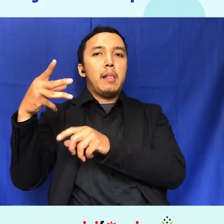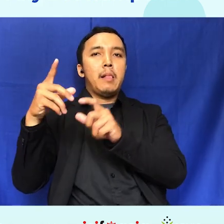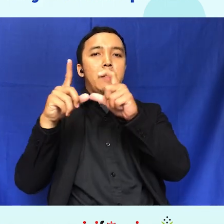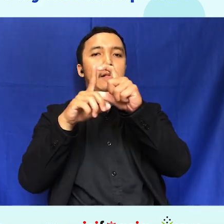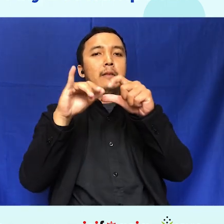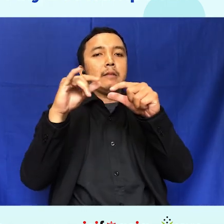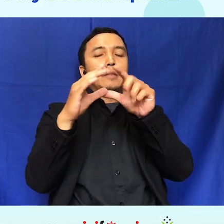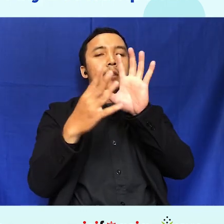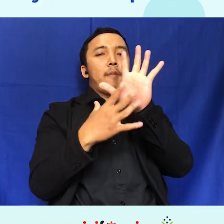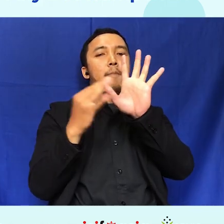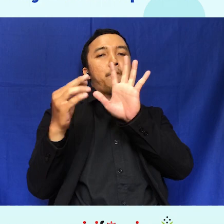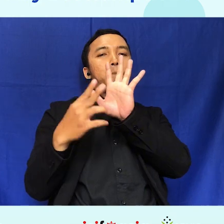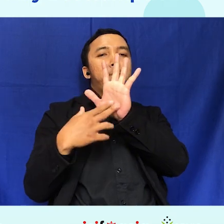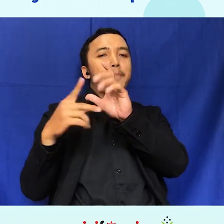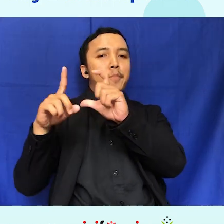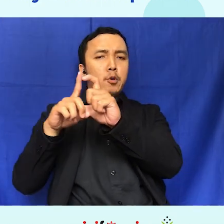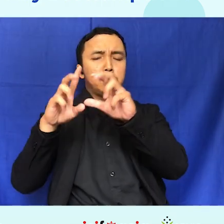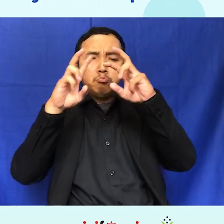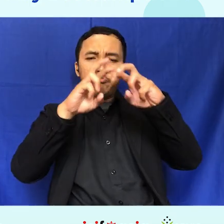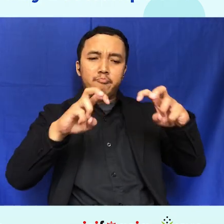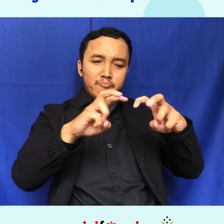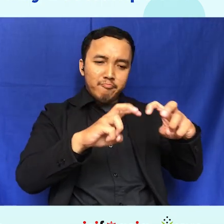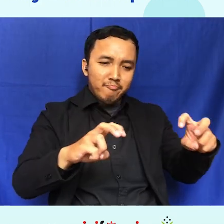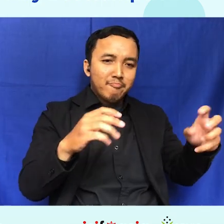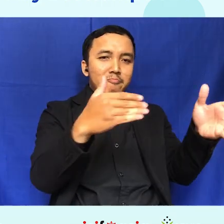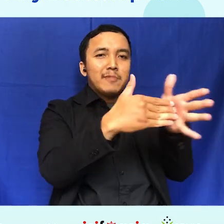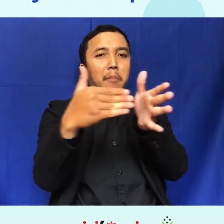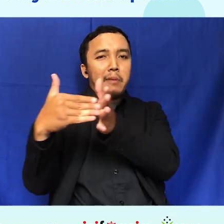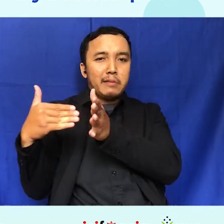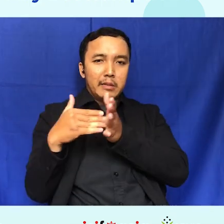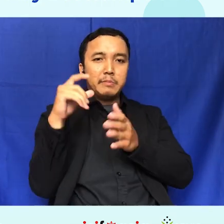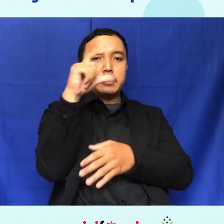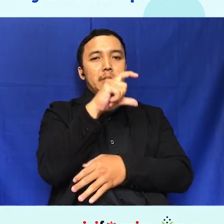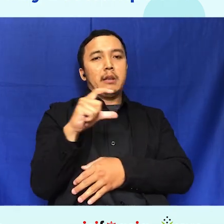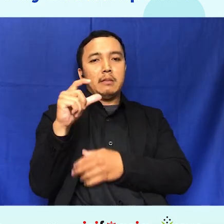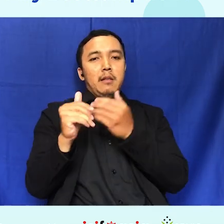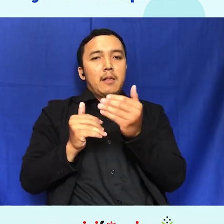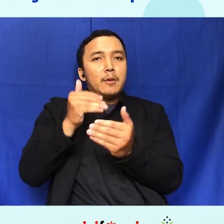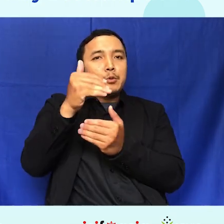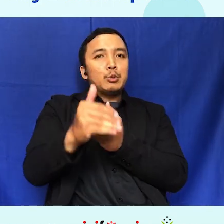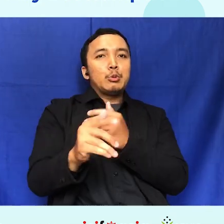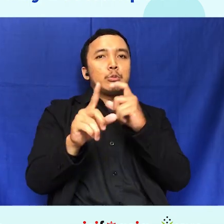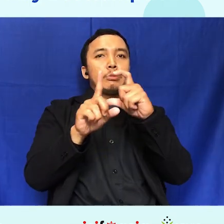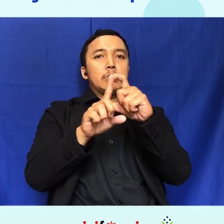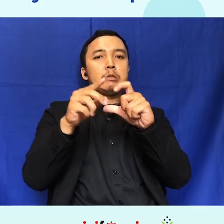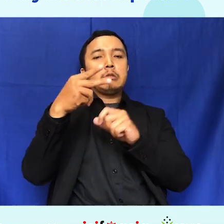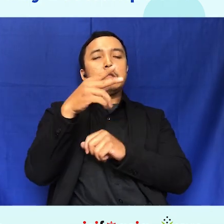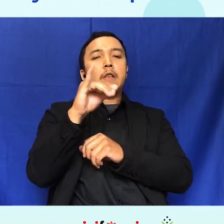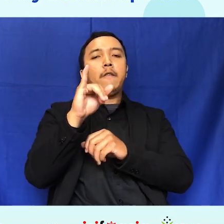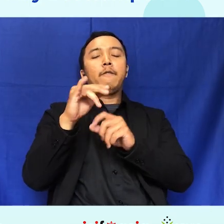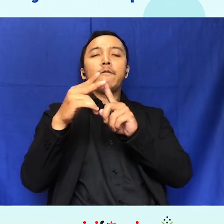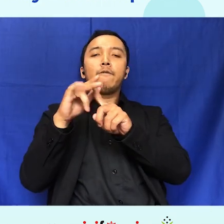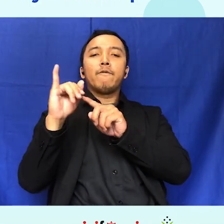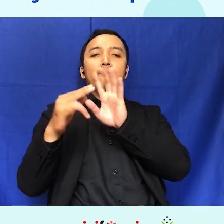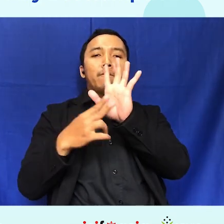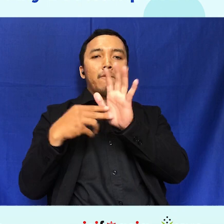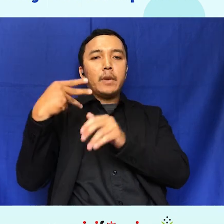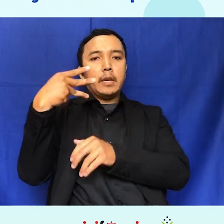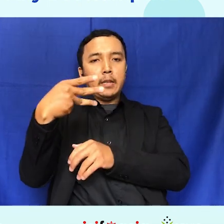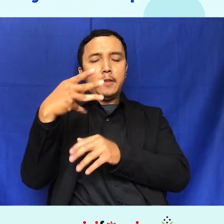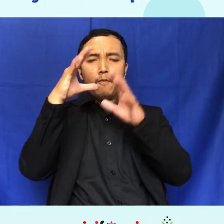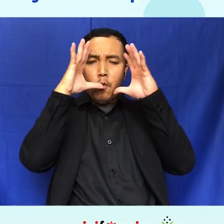Dimulai dengan riset, yaitu menggali permasalahan, dilanjutkan dengan define untuk menentukan fokus